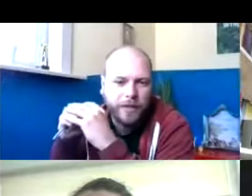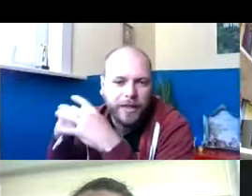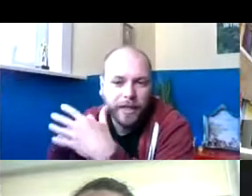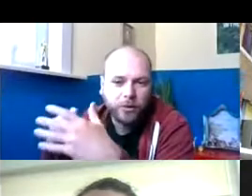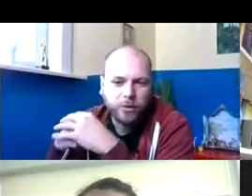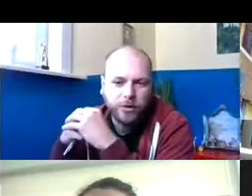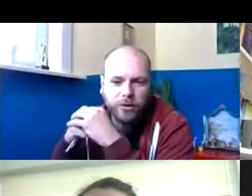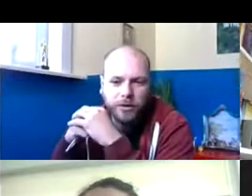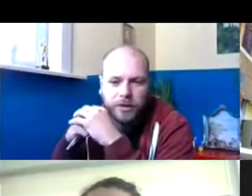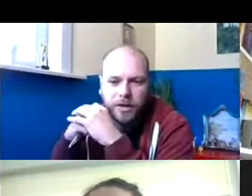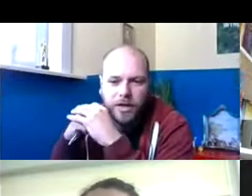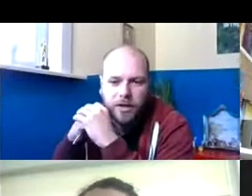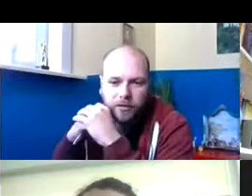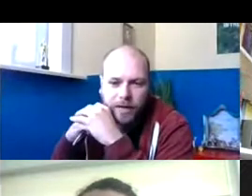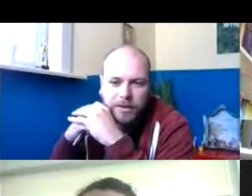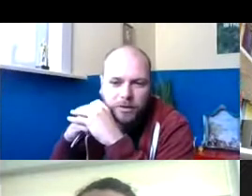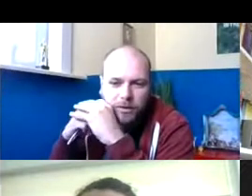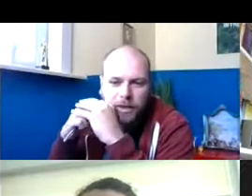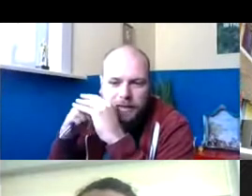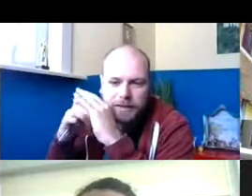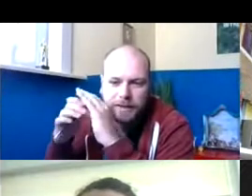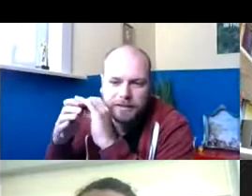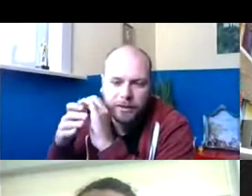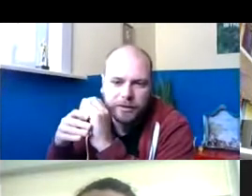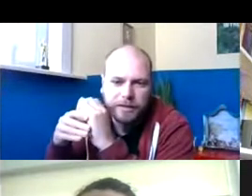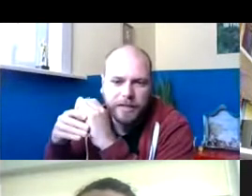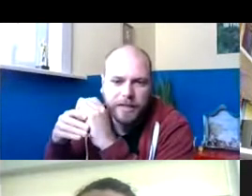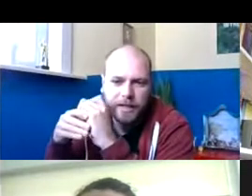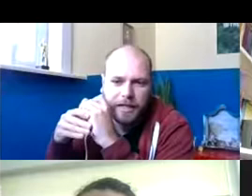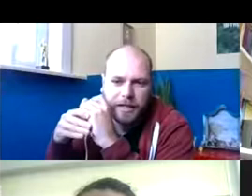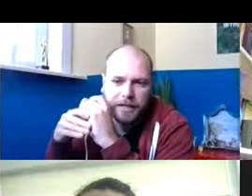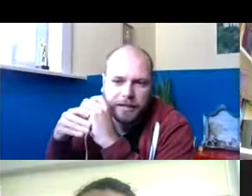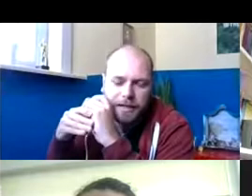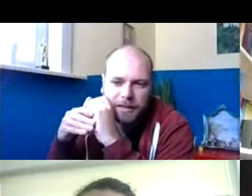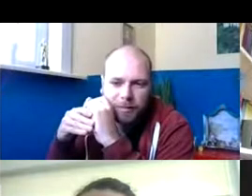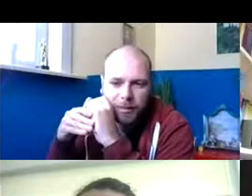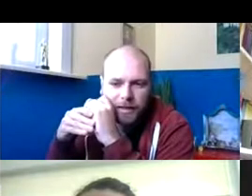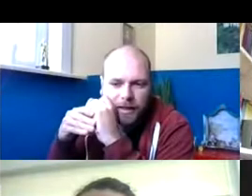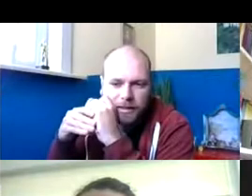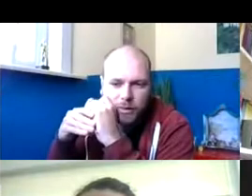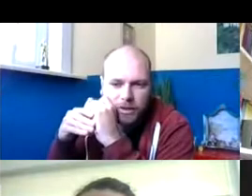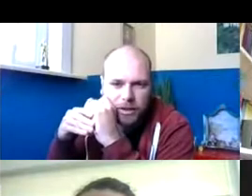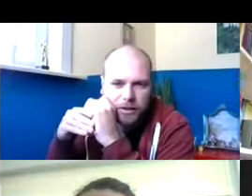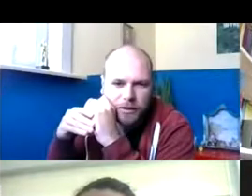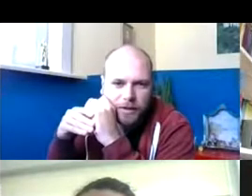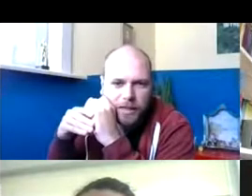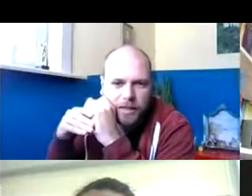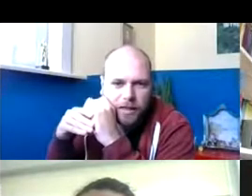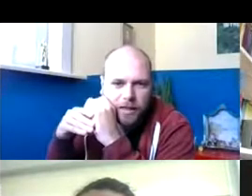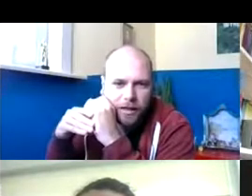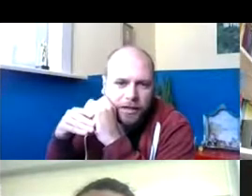om dan de week daarna toch nog te kunnen verder doen als dat lukt. Mm-hmm. En niet heel het speelplein direct te moeten